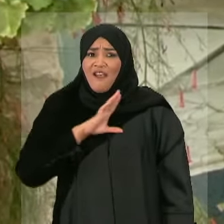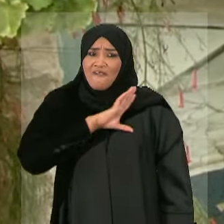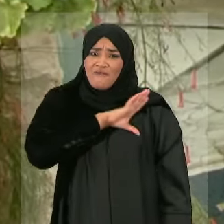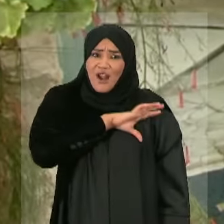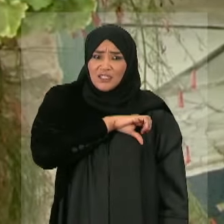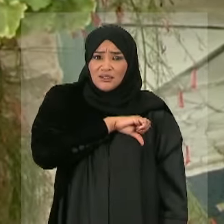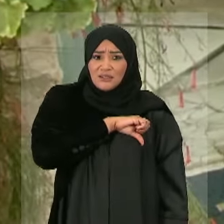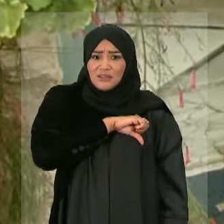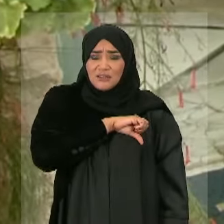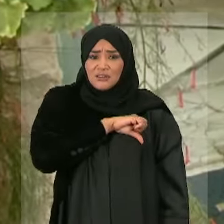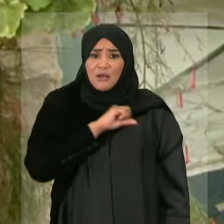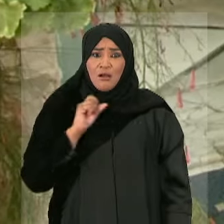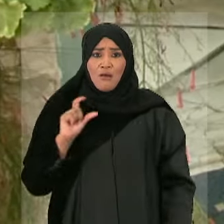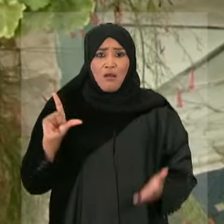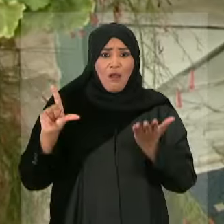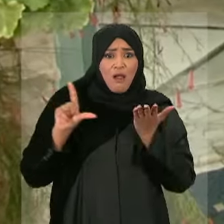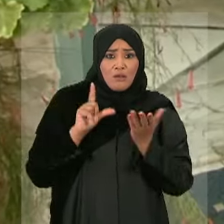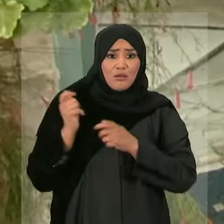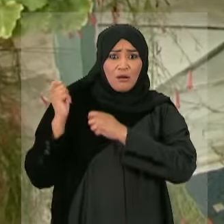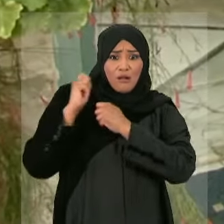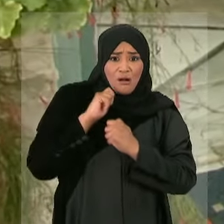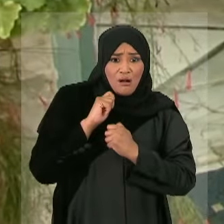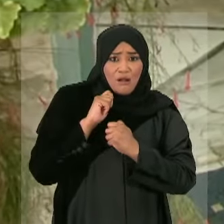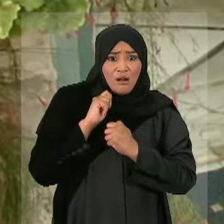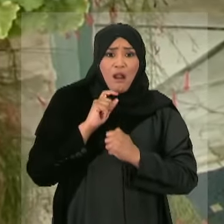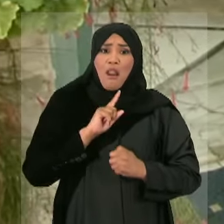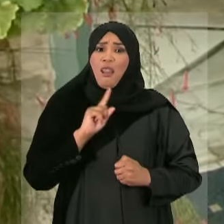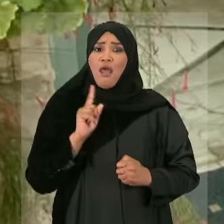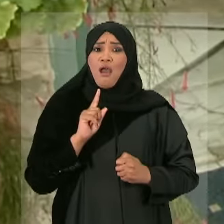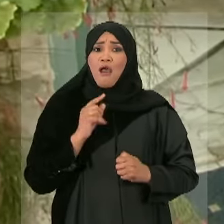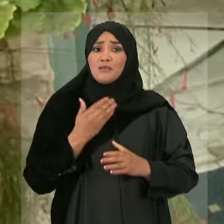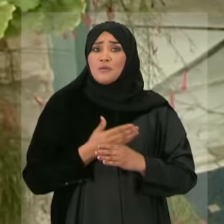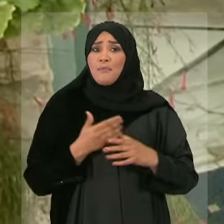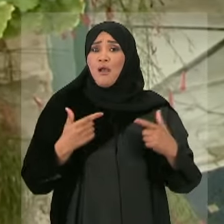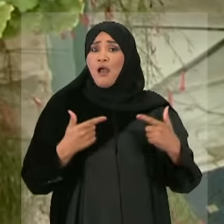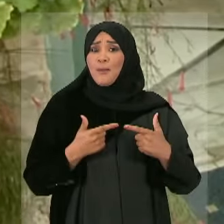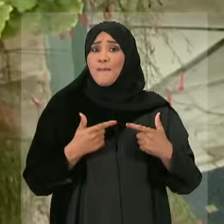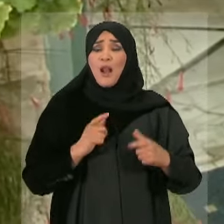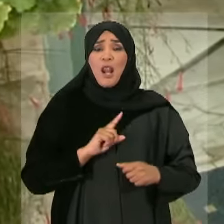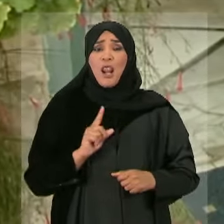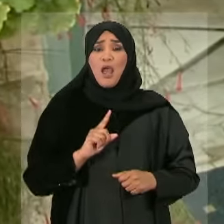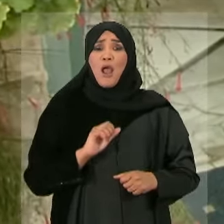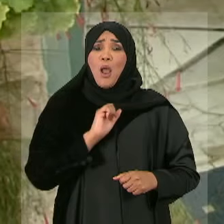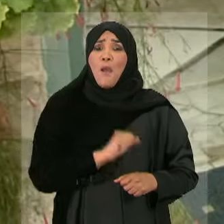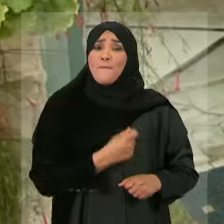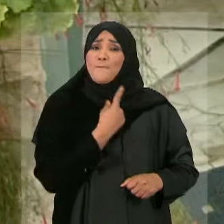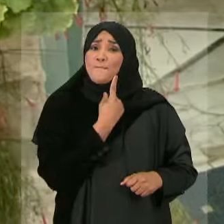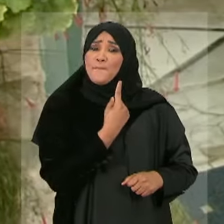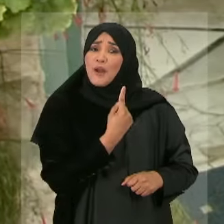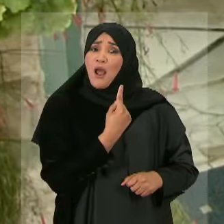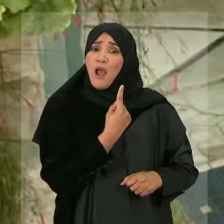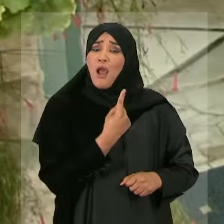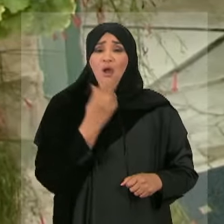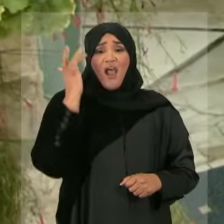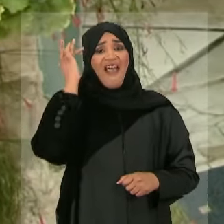هاي الرواية الصهيونية، هن هاجروا طوعاً. ما في إنسان بترك بيته طوعاً، ما في إنسان